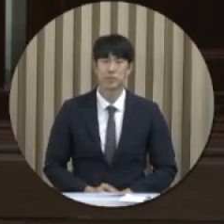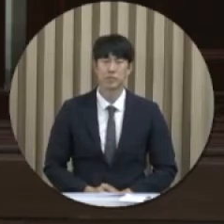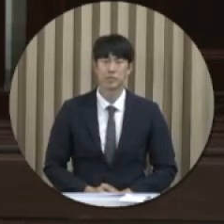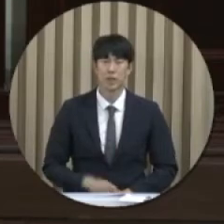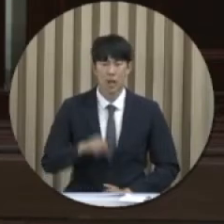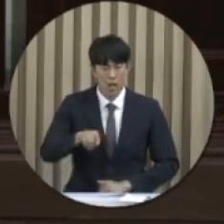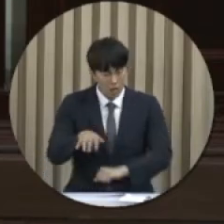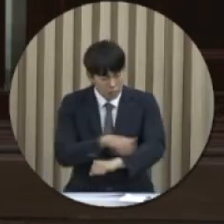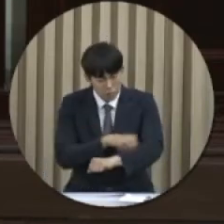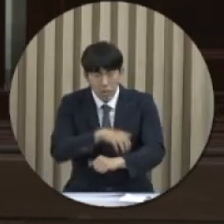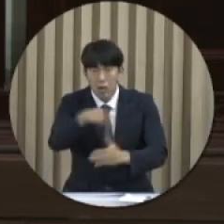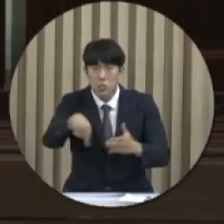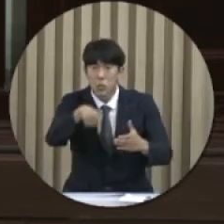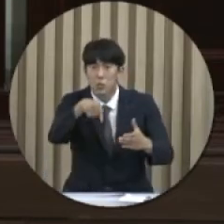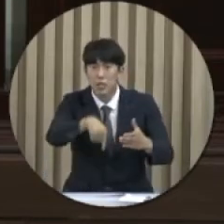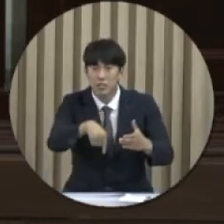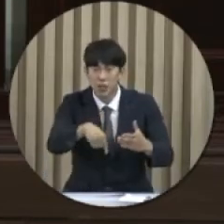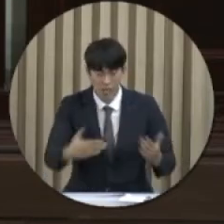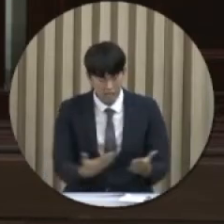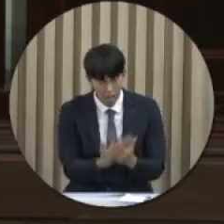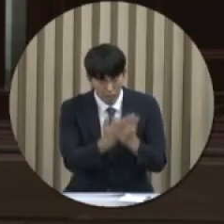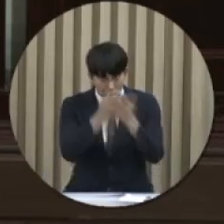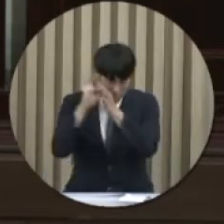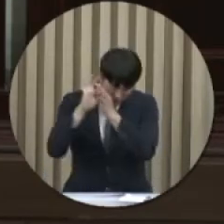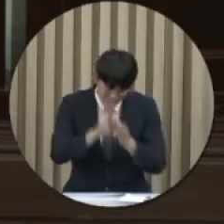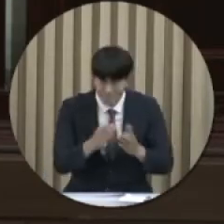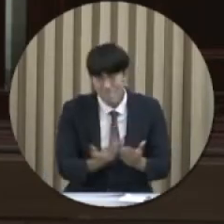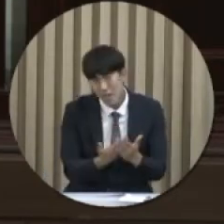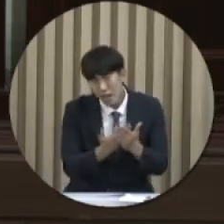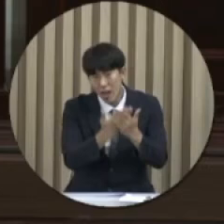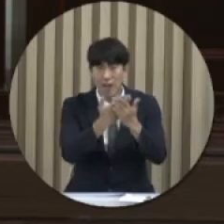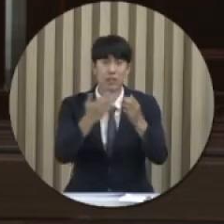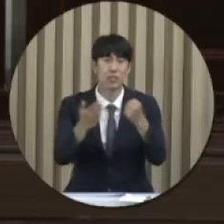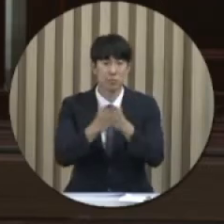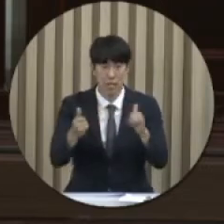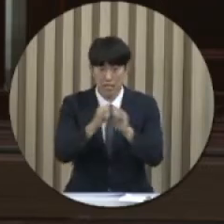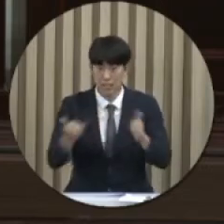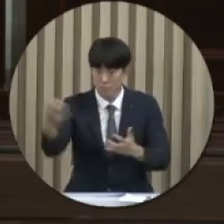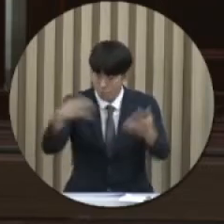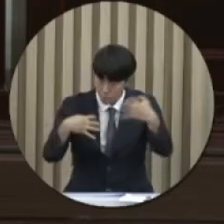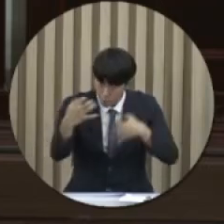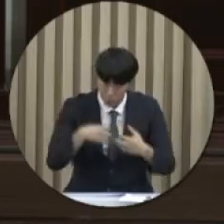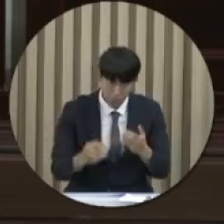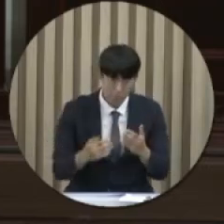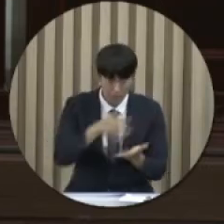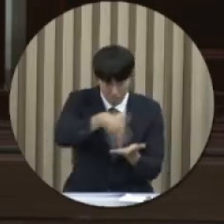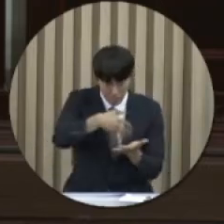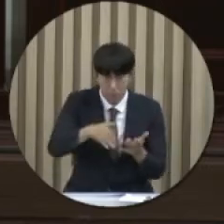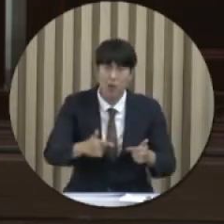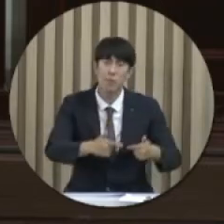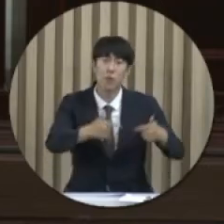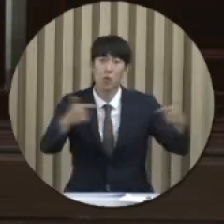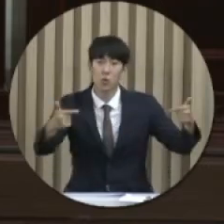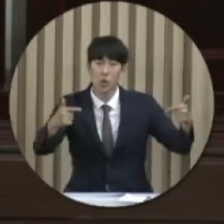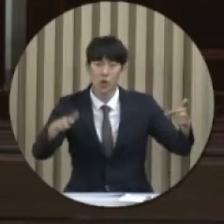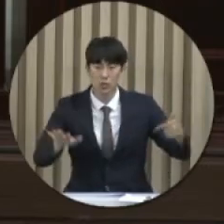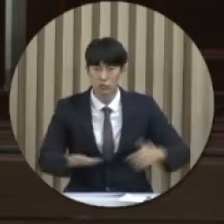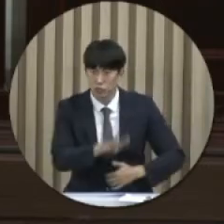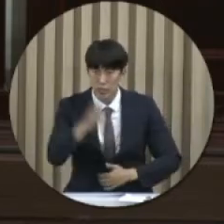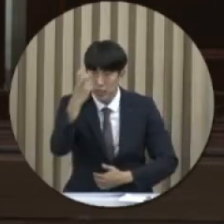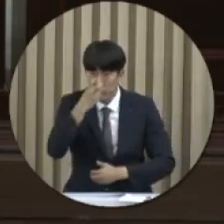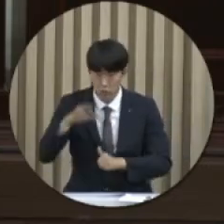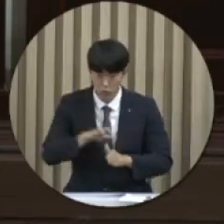그 불편함 속에서 개발이 계속되다 보니 인구는 더 늘어나고 우리를 지켜줄 것